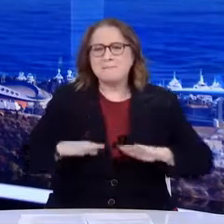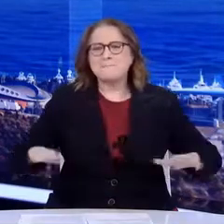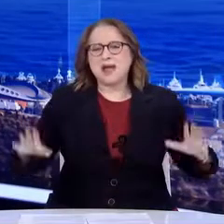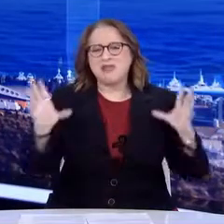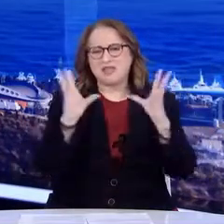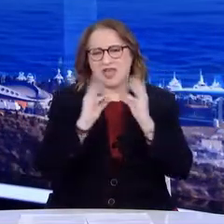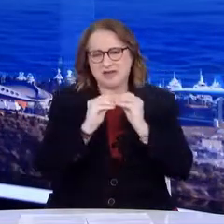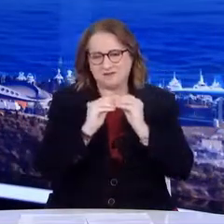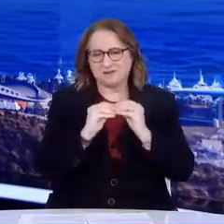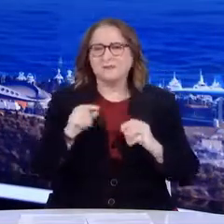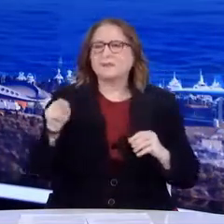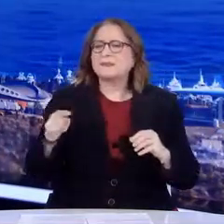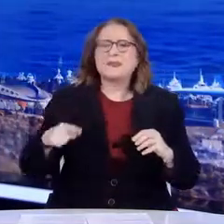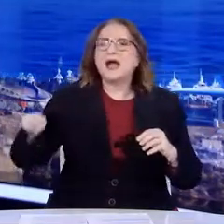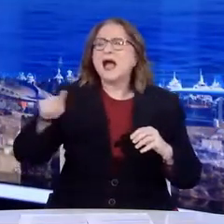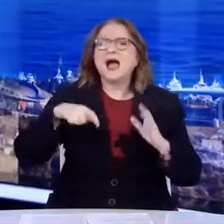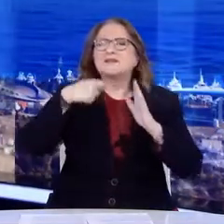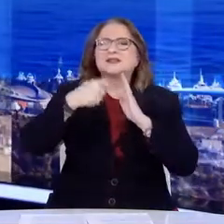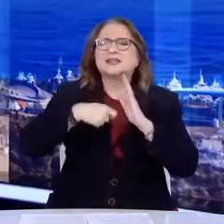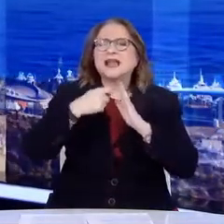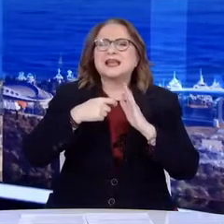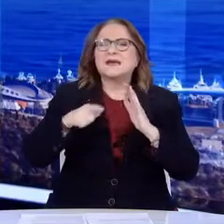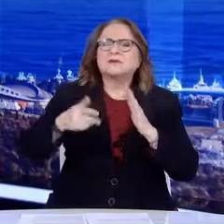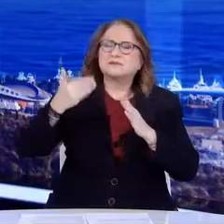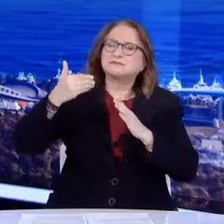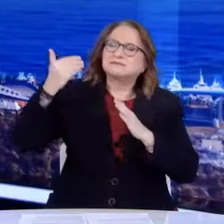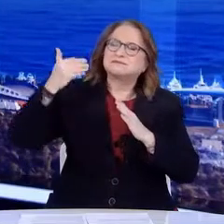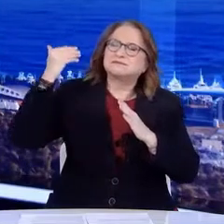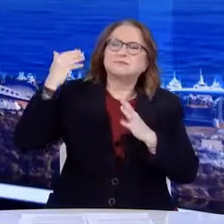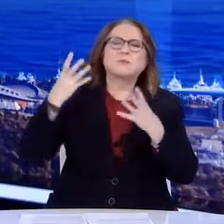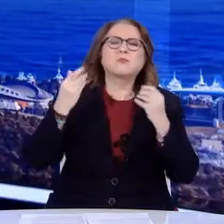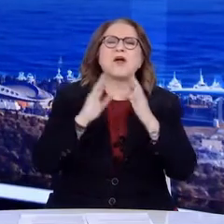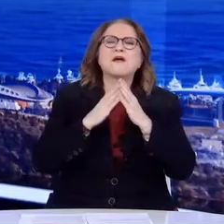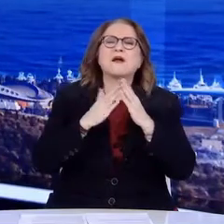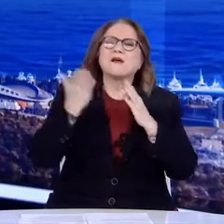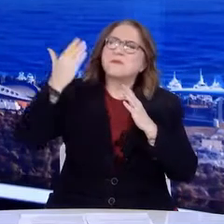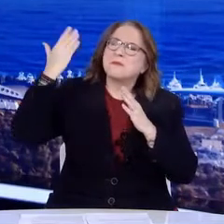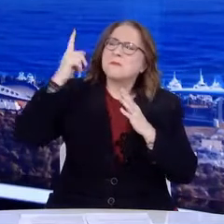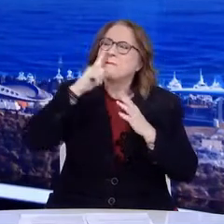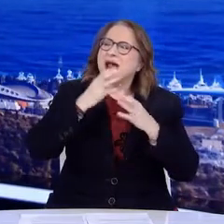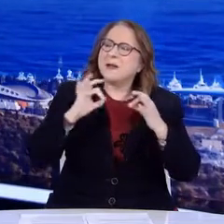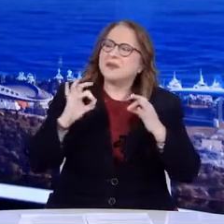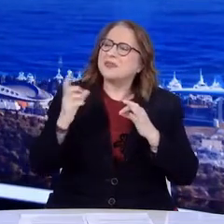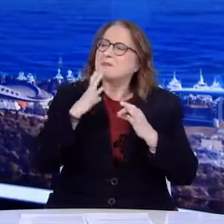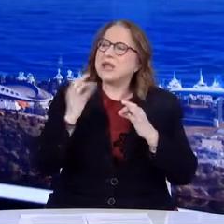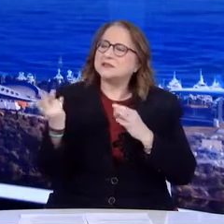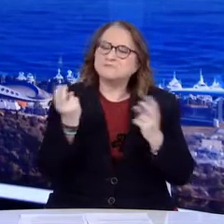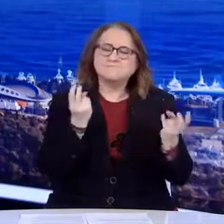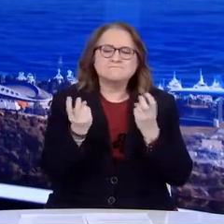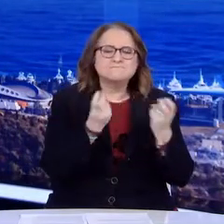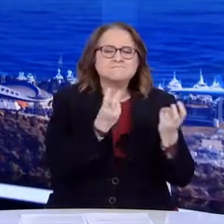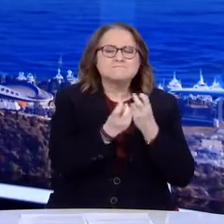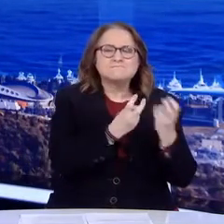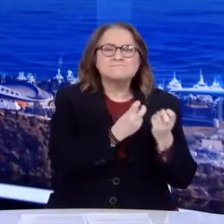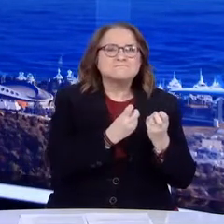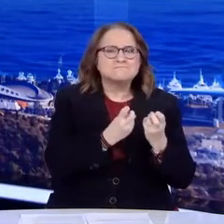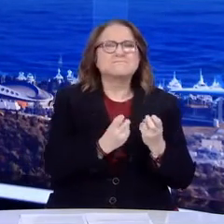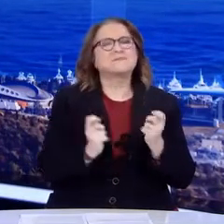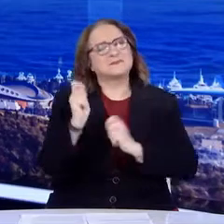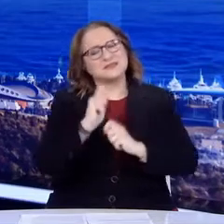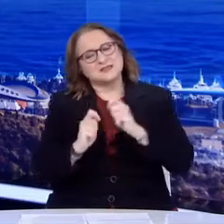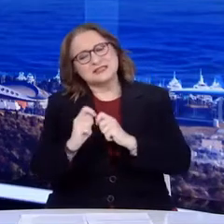Χαρακτήρες που μας θυμίζουν πρωταγωνιστές από τη Ζωούπολη, το βιβλίο της Ζούγκλας, το Τραγούδα, τη Σάρλο την Αραχνούλα, τον Καρχαρίο Μάχο,